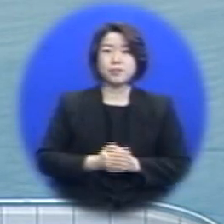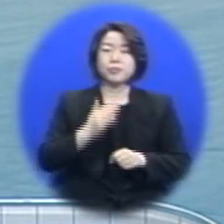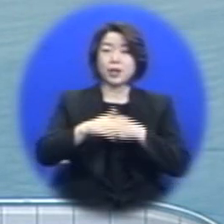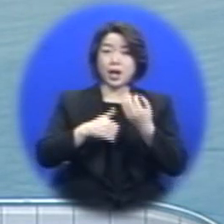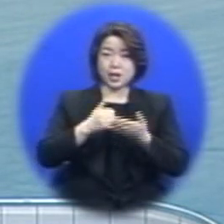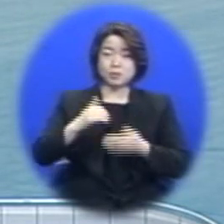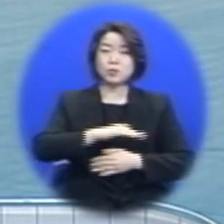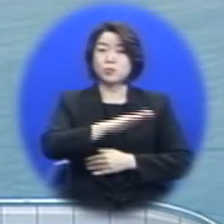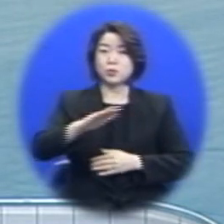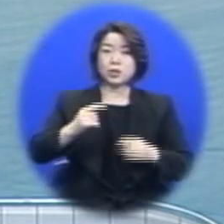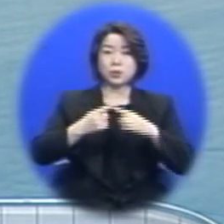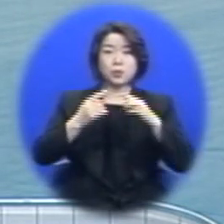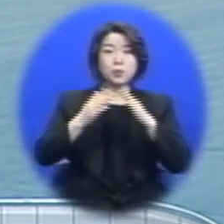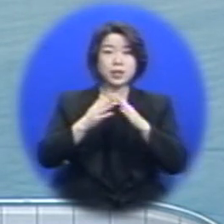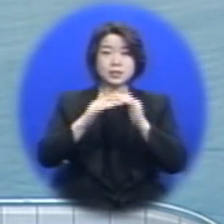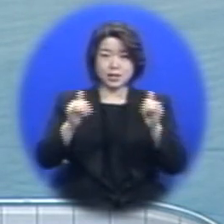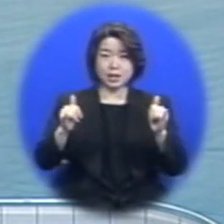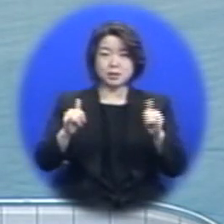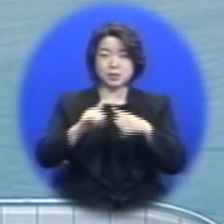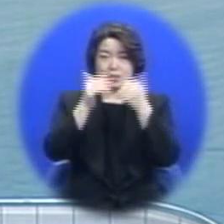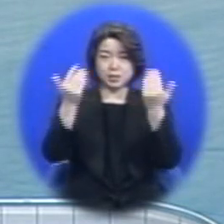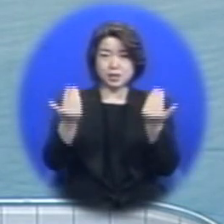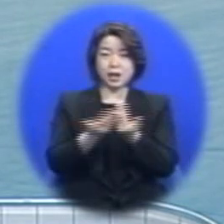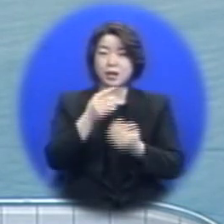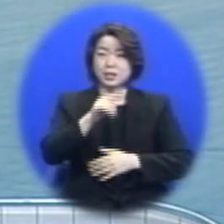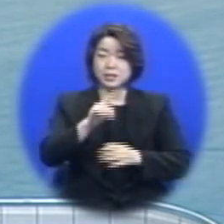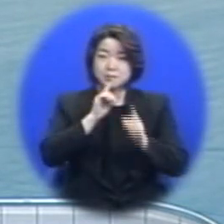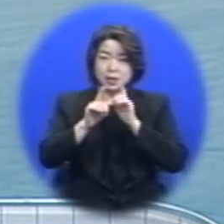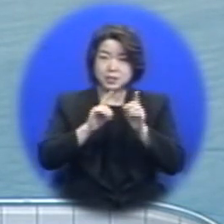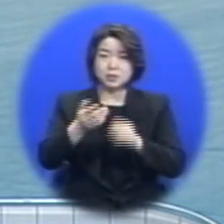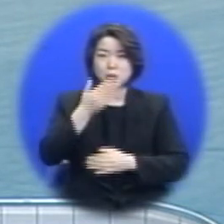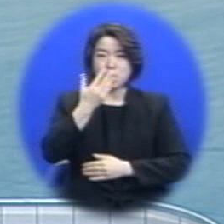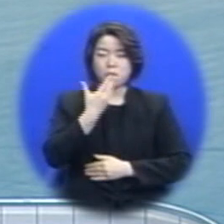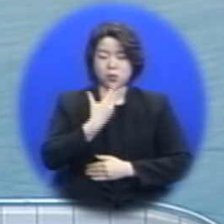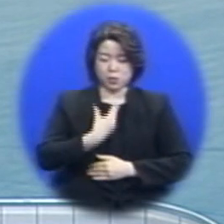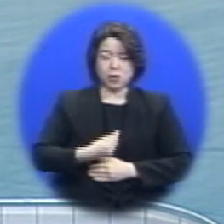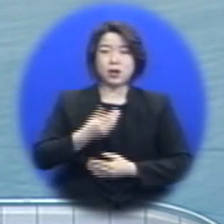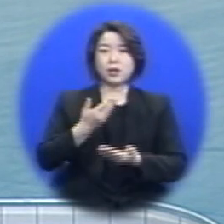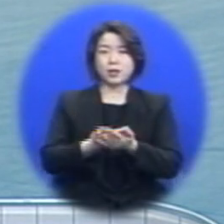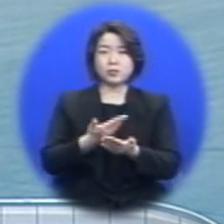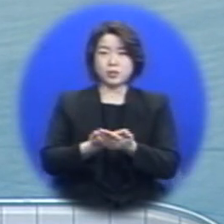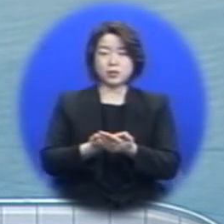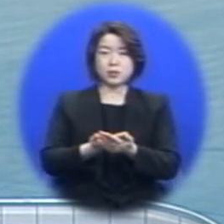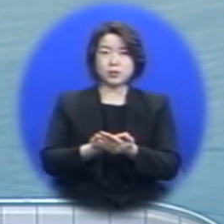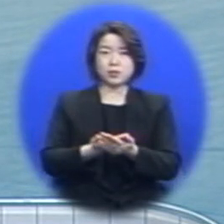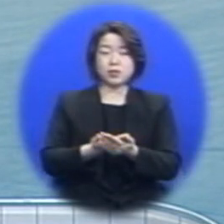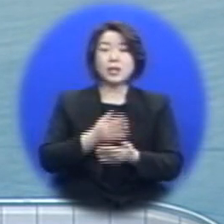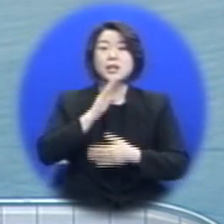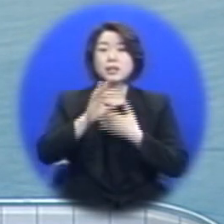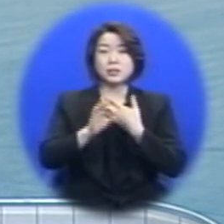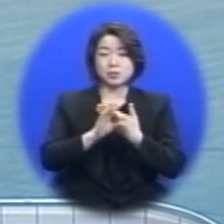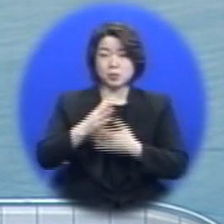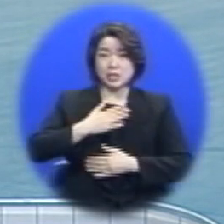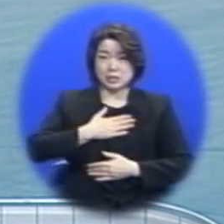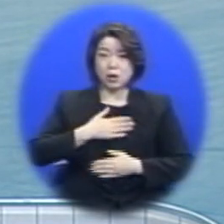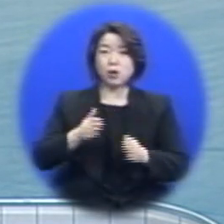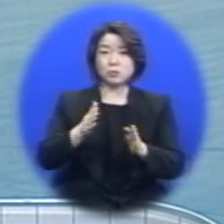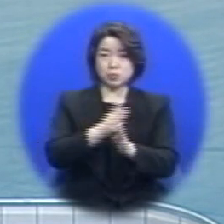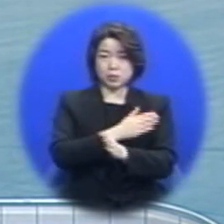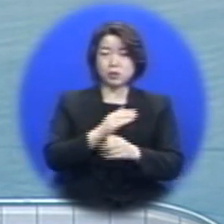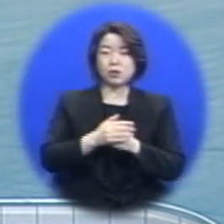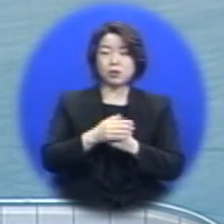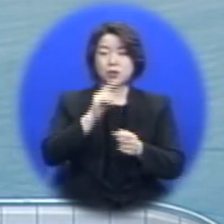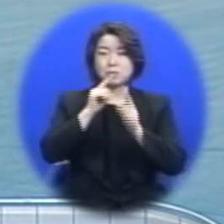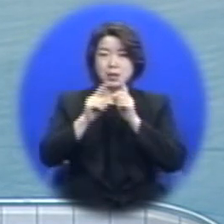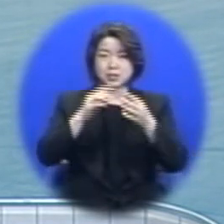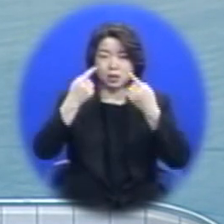우리 교우들이 다 이 말씀을 먹게 해주세요. 그러면 저부터